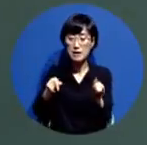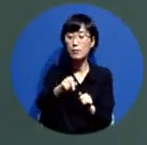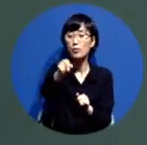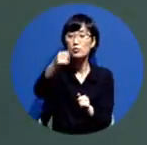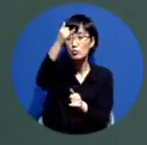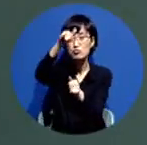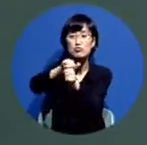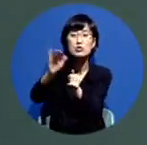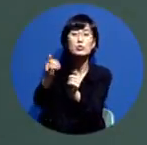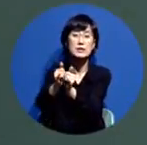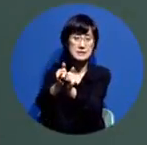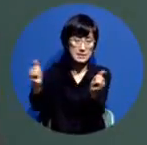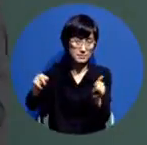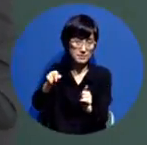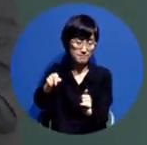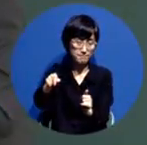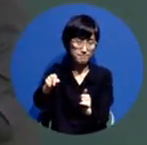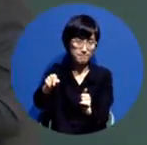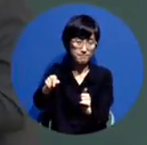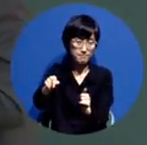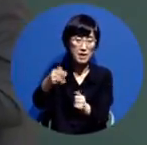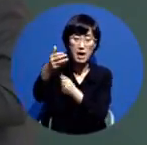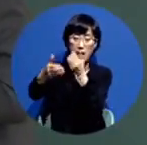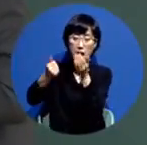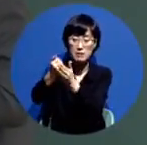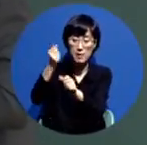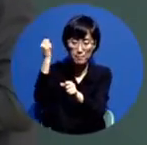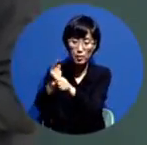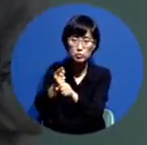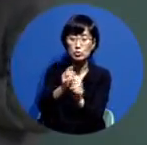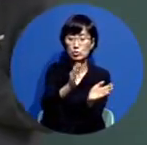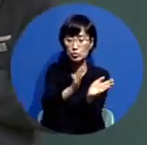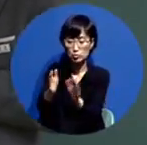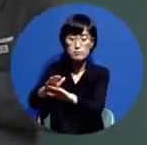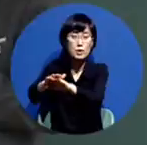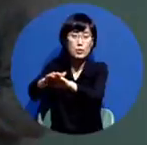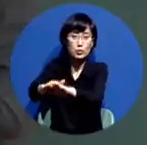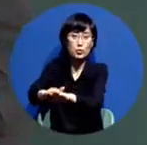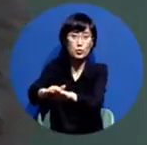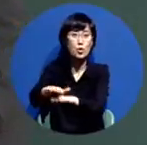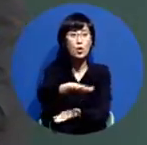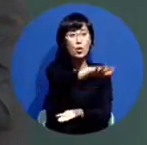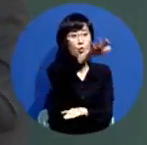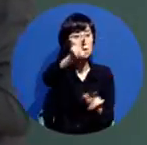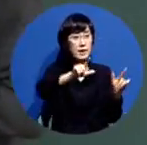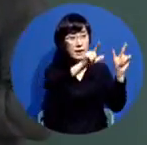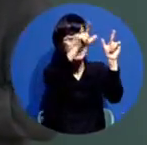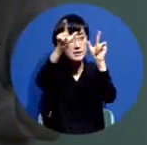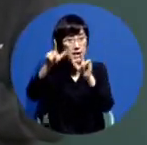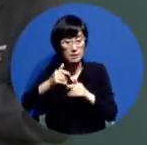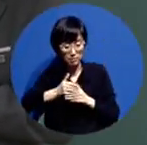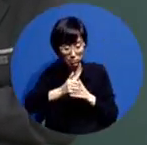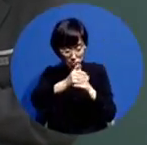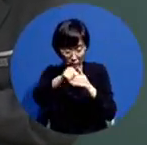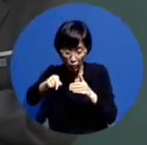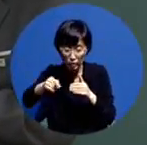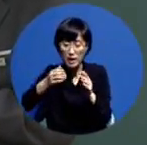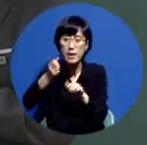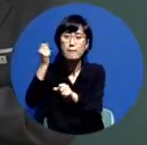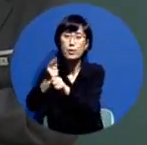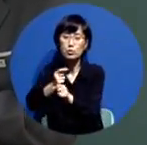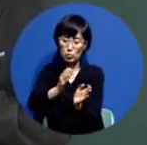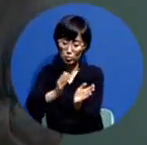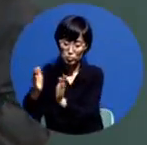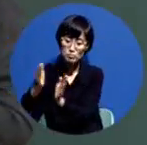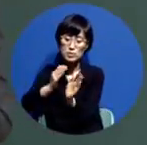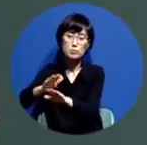忠诚的人 이런사람들을하나님이이미다준비해놨다우리인생의길에준비다해놨다는거죠 在我们人生的路上神